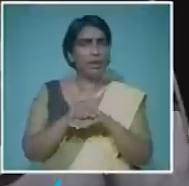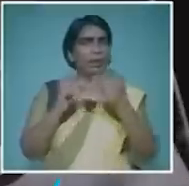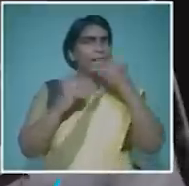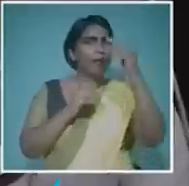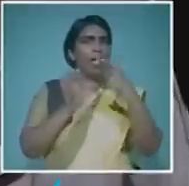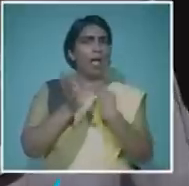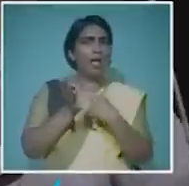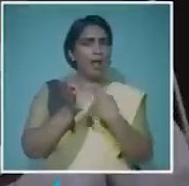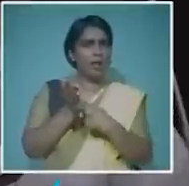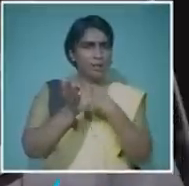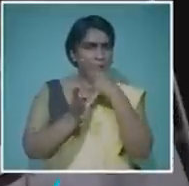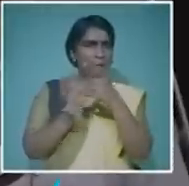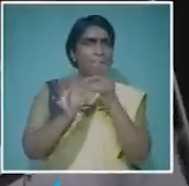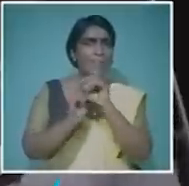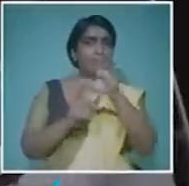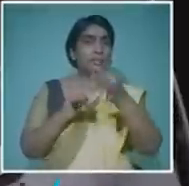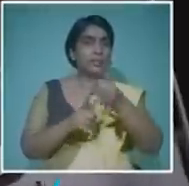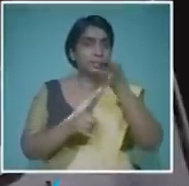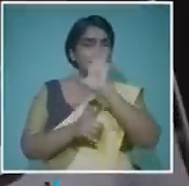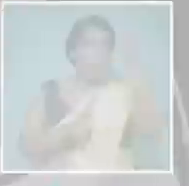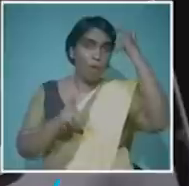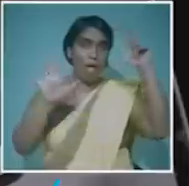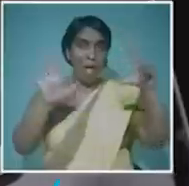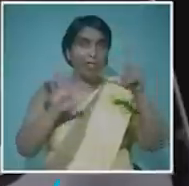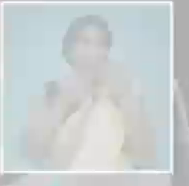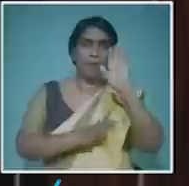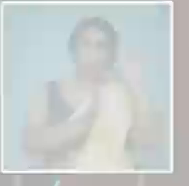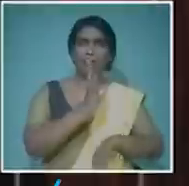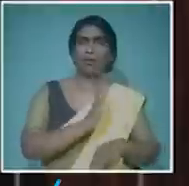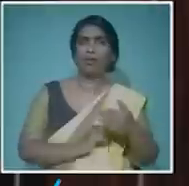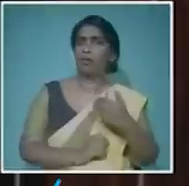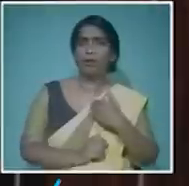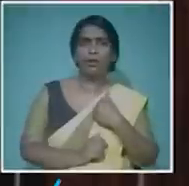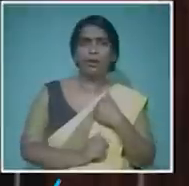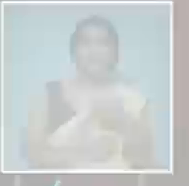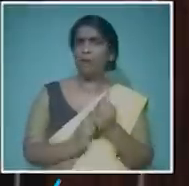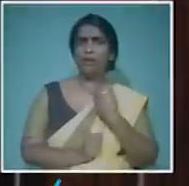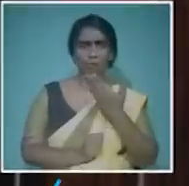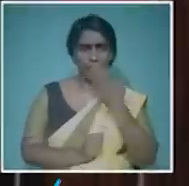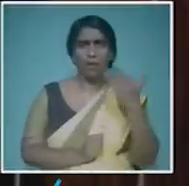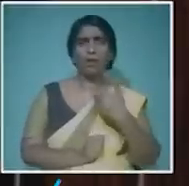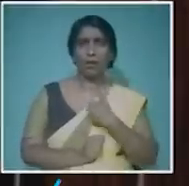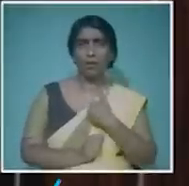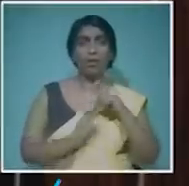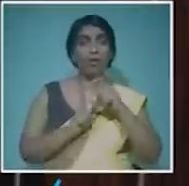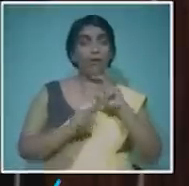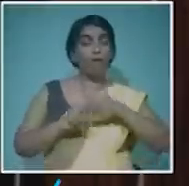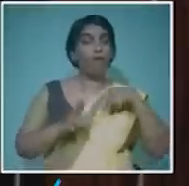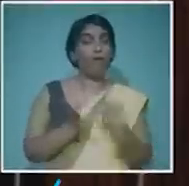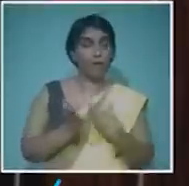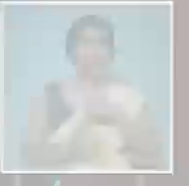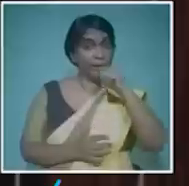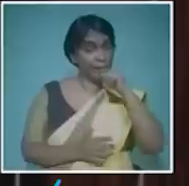පෙළවරේ ඉන්න රංජිත් බණ්ඩාර මැතිතුමාව තමයි ඔගේ සභාපති කරන්න මොලහතාණු උපදෙස් දීලා තියෙන්නේ. මම කාගේවත් පපට් එකක් නෙමෙයි. මම මහාචාර්ය කියන්නේ